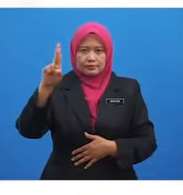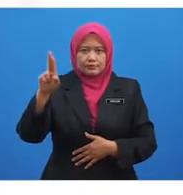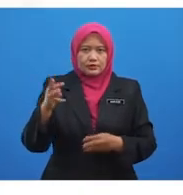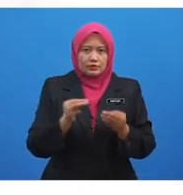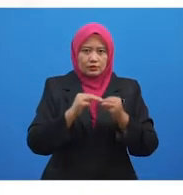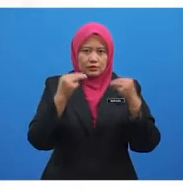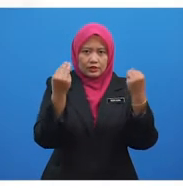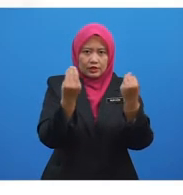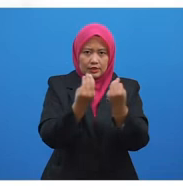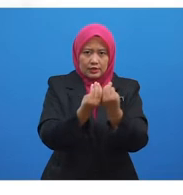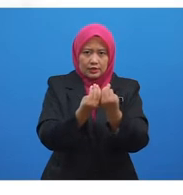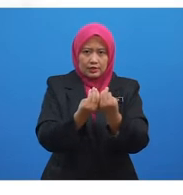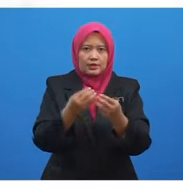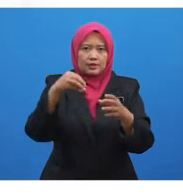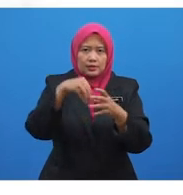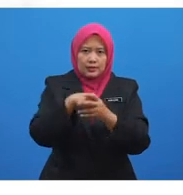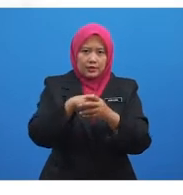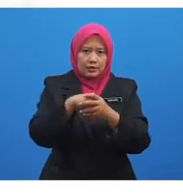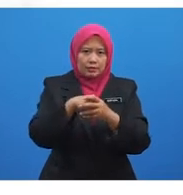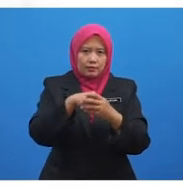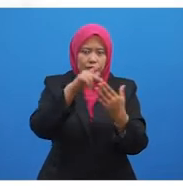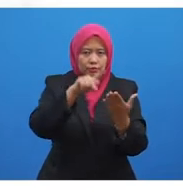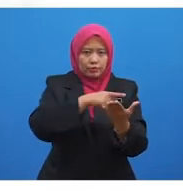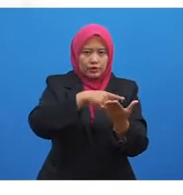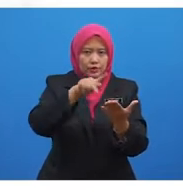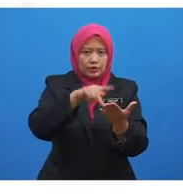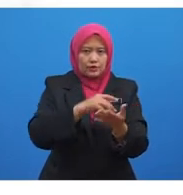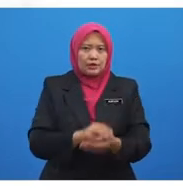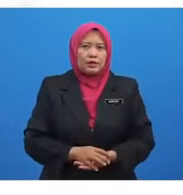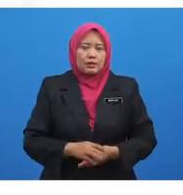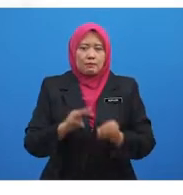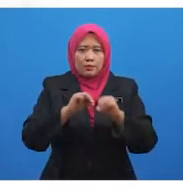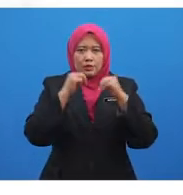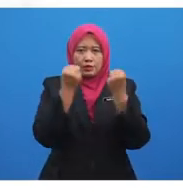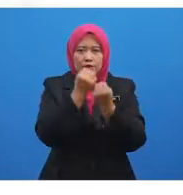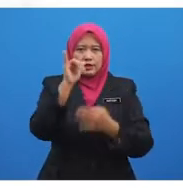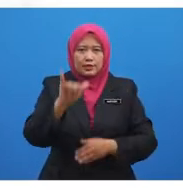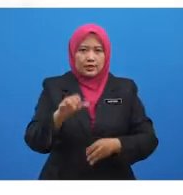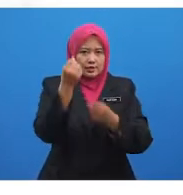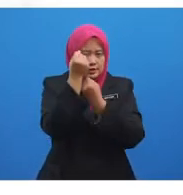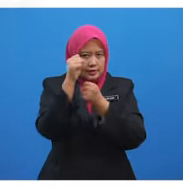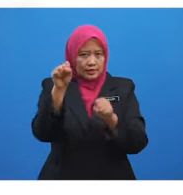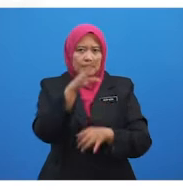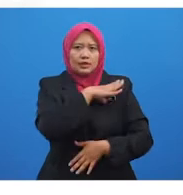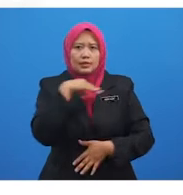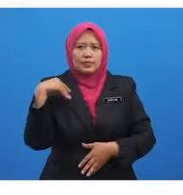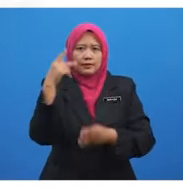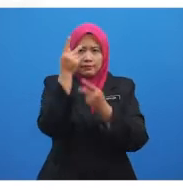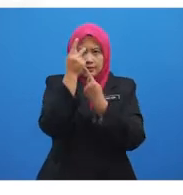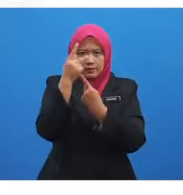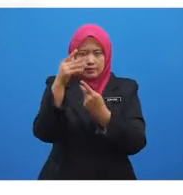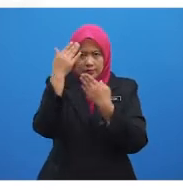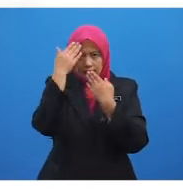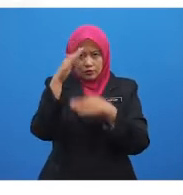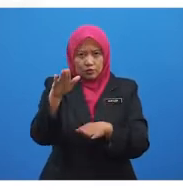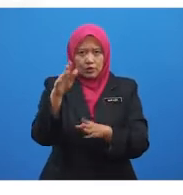latar masyarakat yang terdapat dalam puisi ini ialah masyarakat yang setia dan patuh kepada perintah